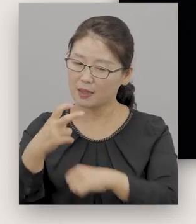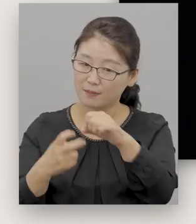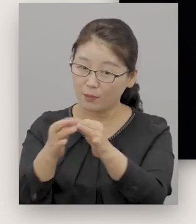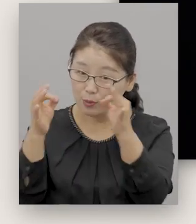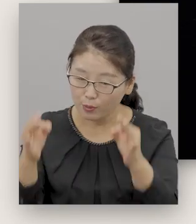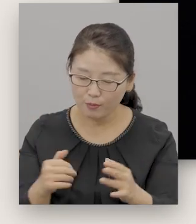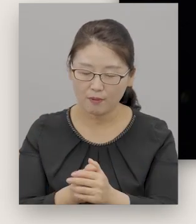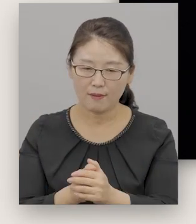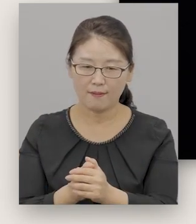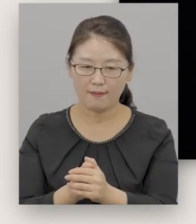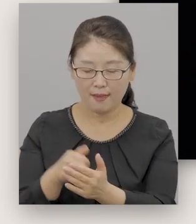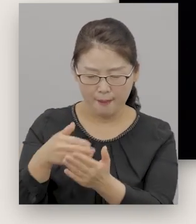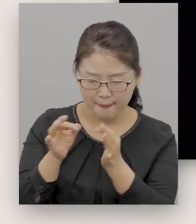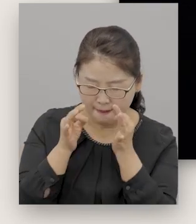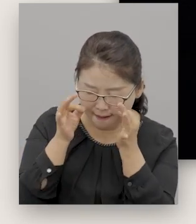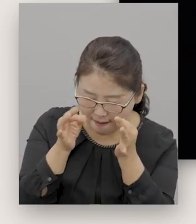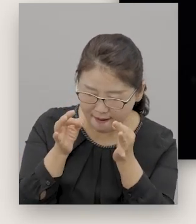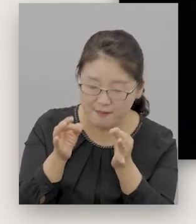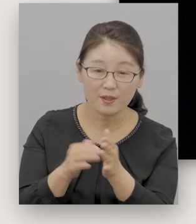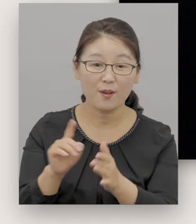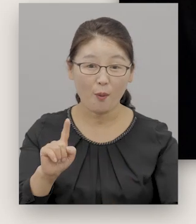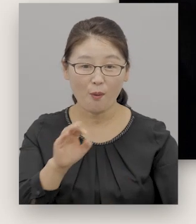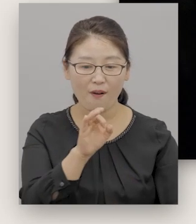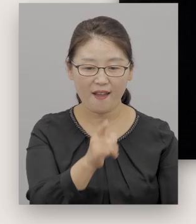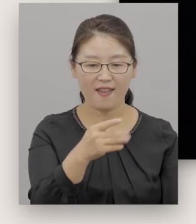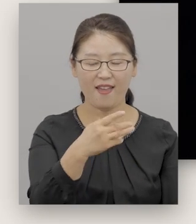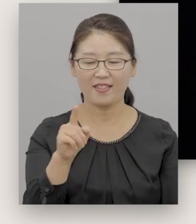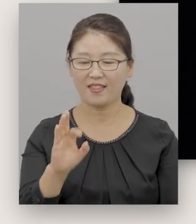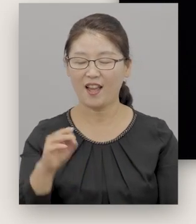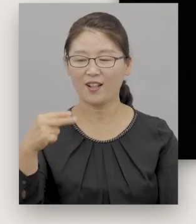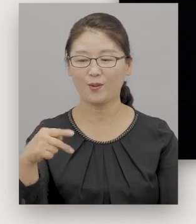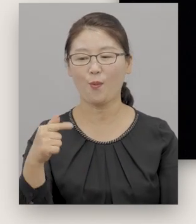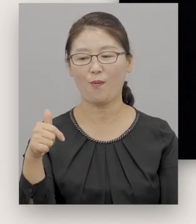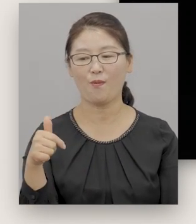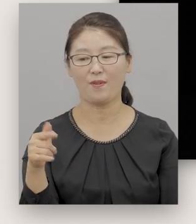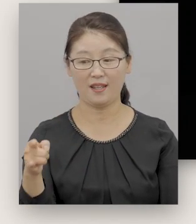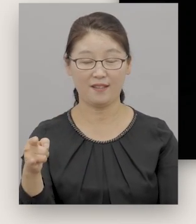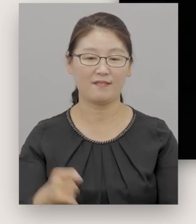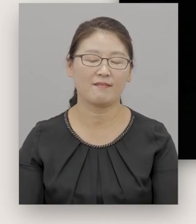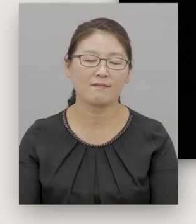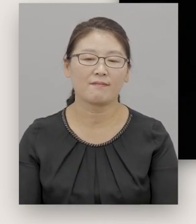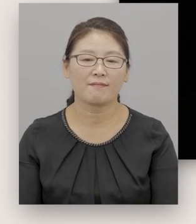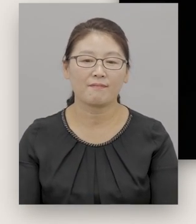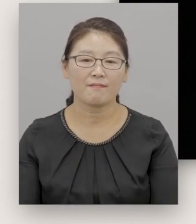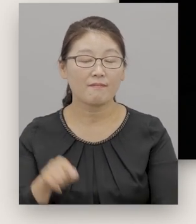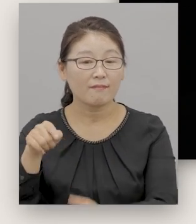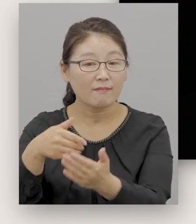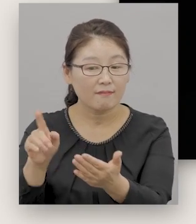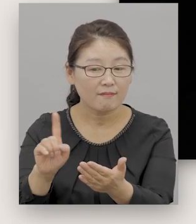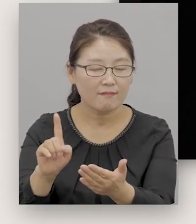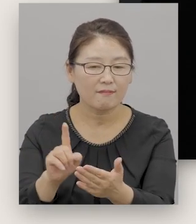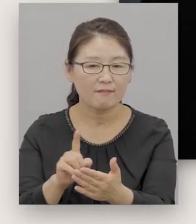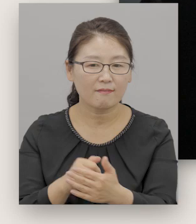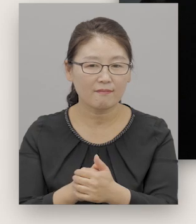작업에 매진을 했는데요. 그게 바로 애땅도네라는 지금 이 안에 들어가면 보실 수 있는 그런 작업입니다. 이 작업은 그냥